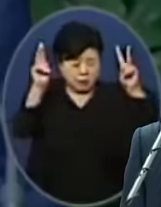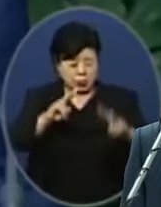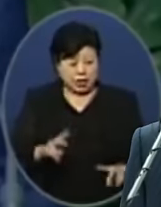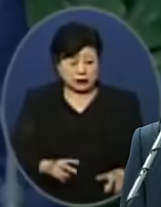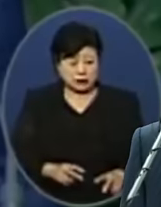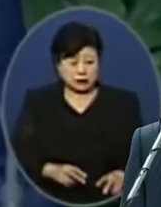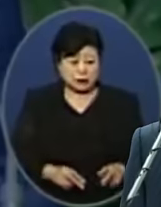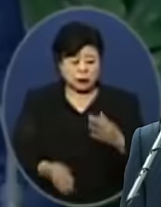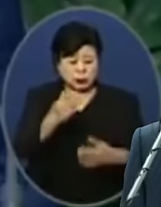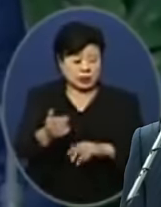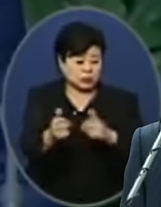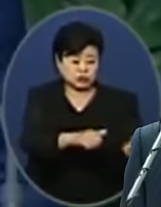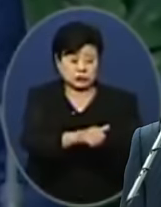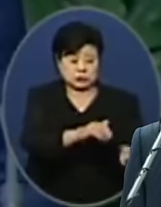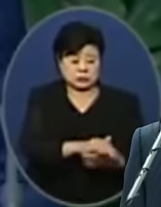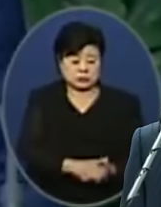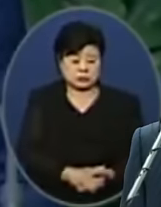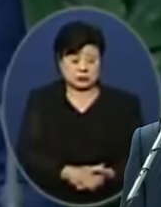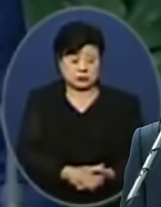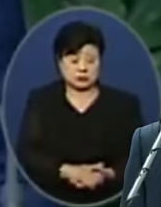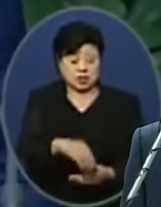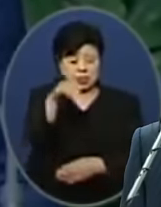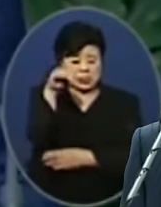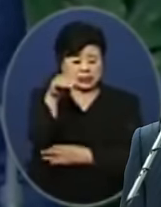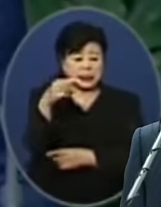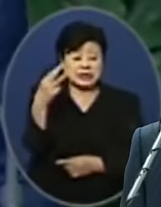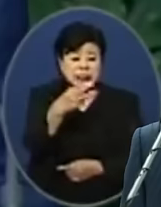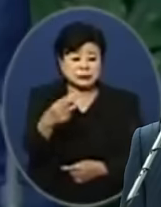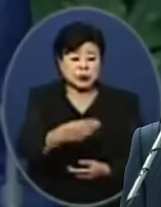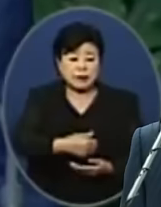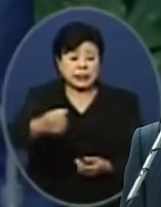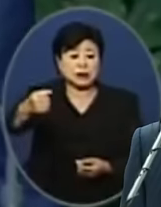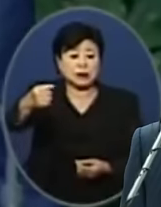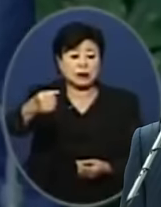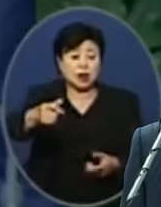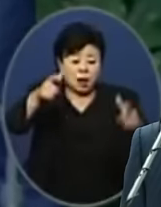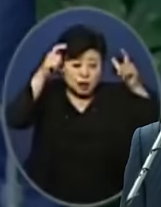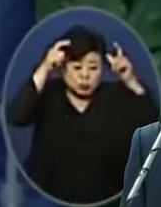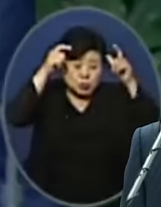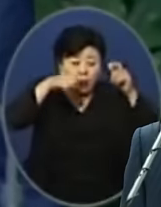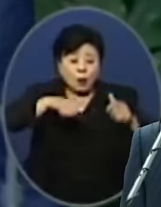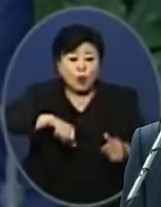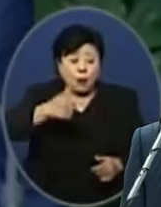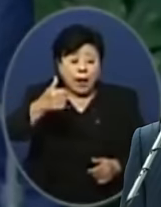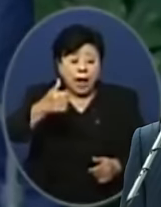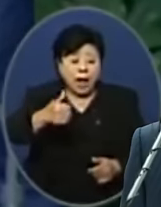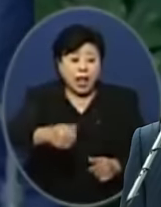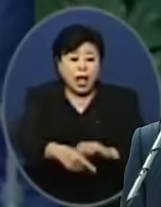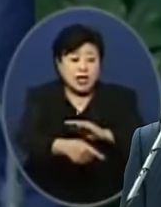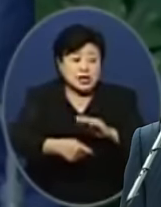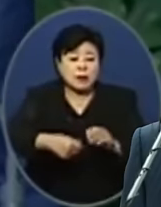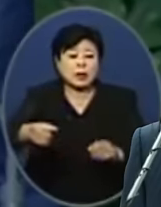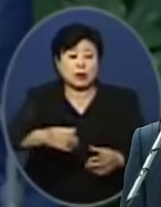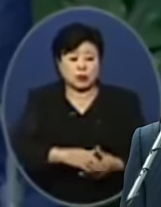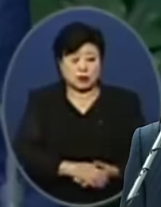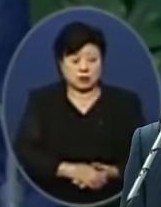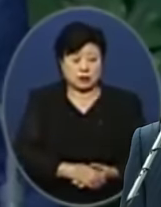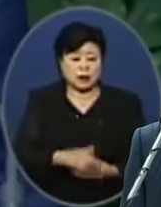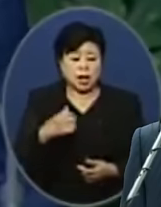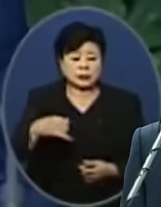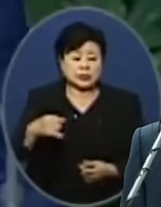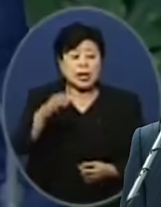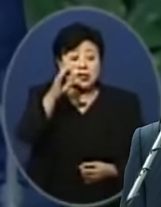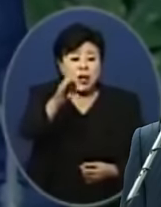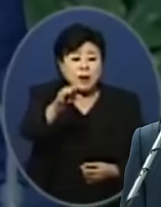다 불에 타주고 약대 3,000마리가 다 뺏기고 소 500마리가 다 잃어버리고 아들,